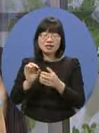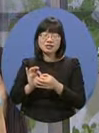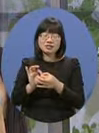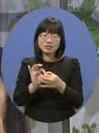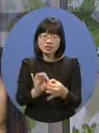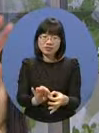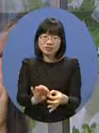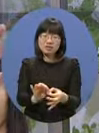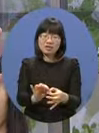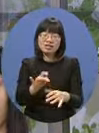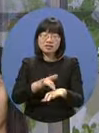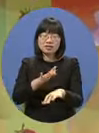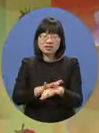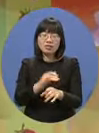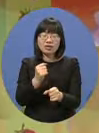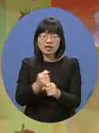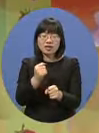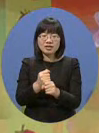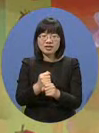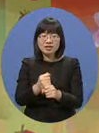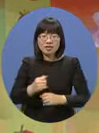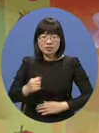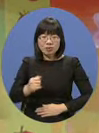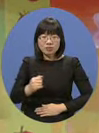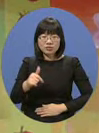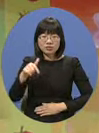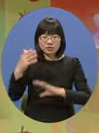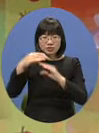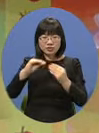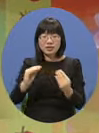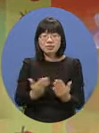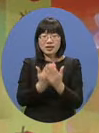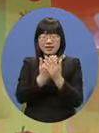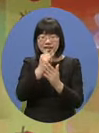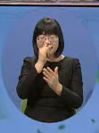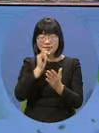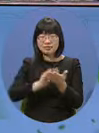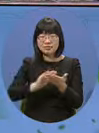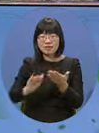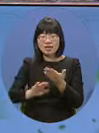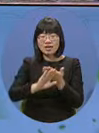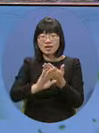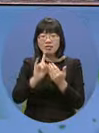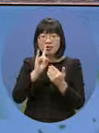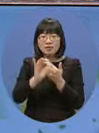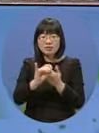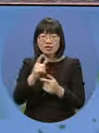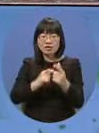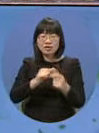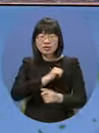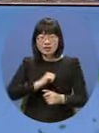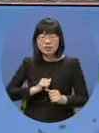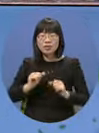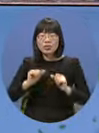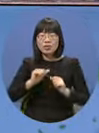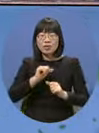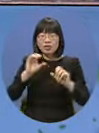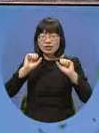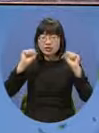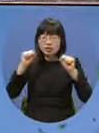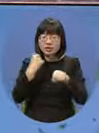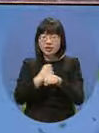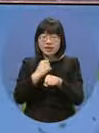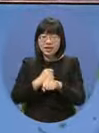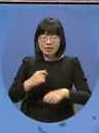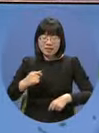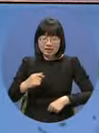지속적으로 습관적으로 해주셔야 이 복부 근육이 좀 발달을 해요. 다르게 얘기하면은 조금 네. 더 참고 인내를 네. 가지고 운동을 하셔야만 그쵸.